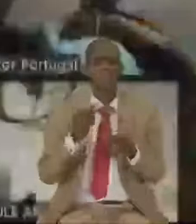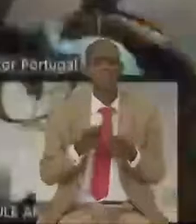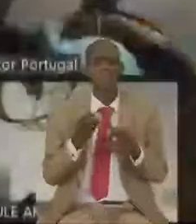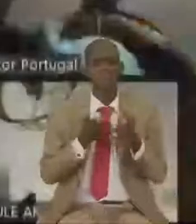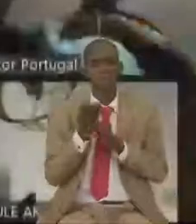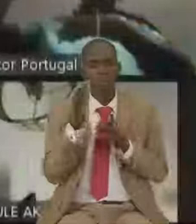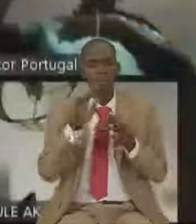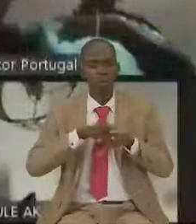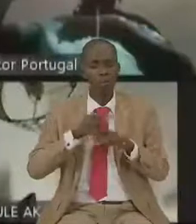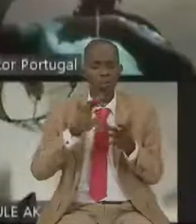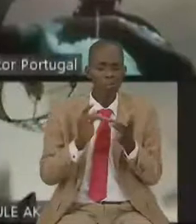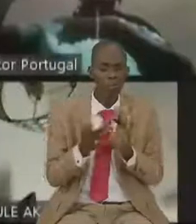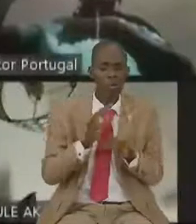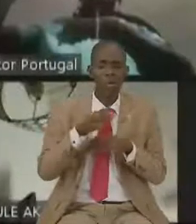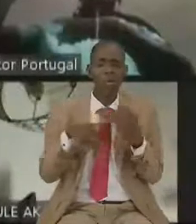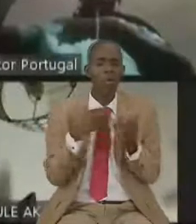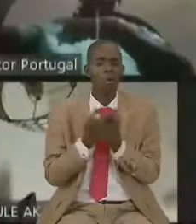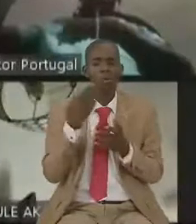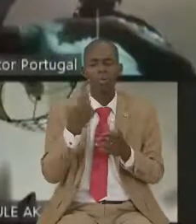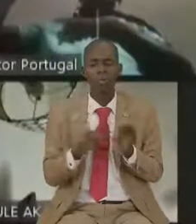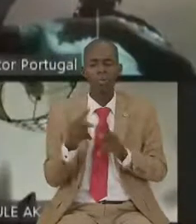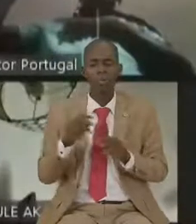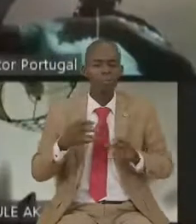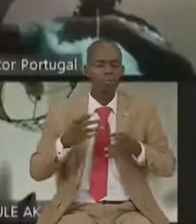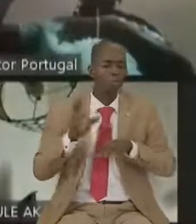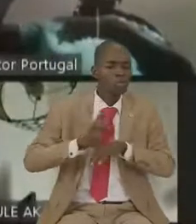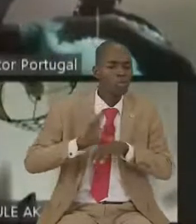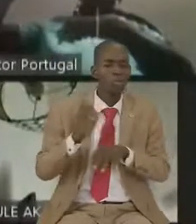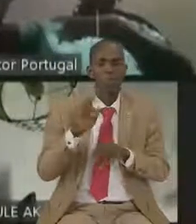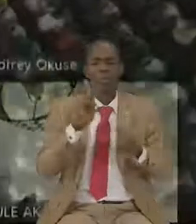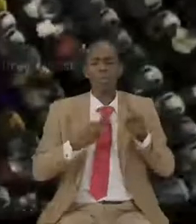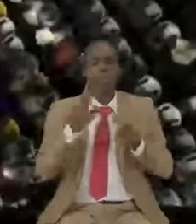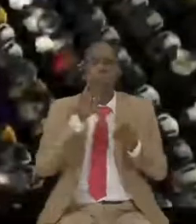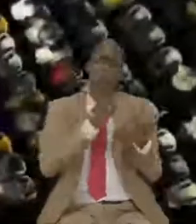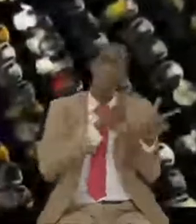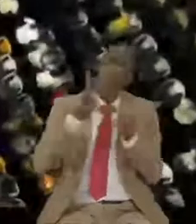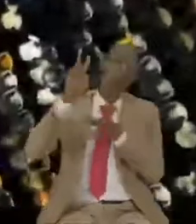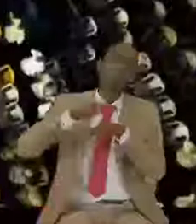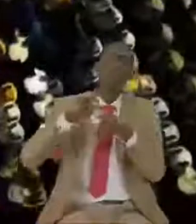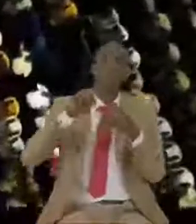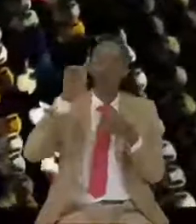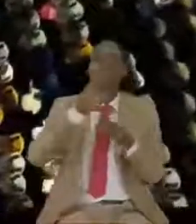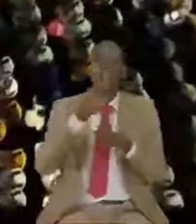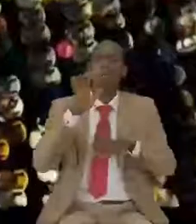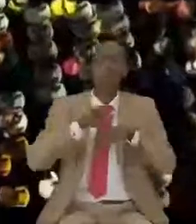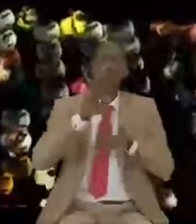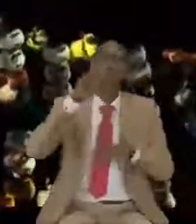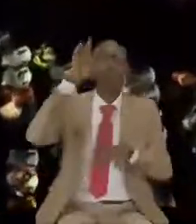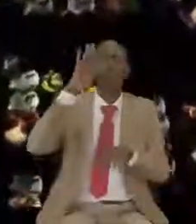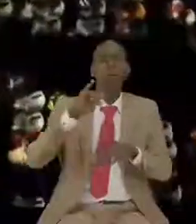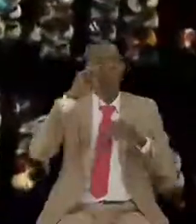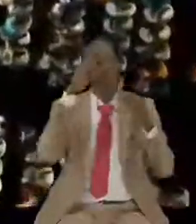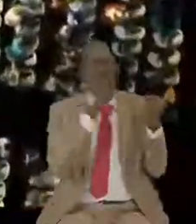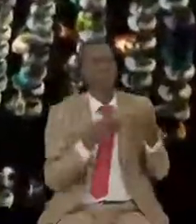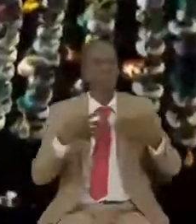miracle s'accomplit partout au nom de Jésus. En ligne, dans toutes les assemblées où les gens ont le regard vers toi